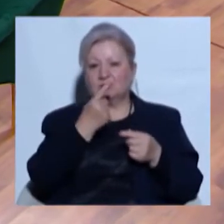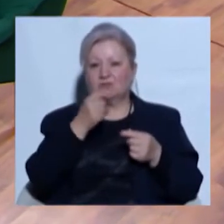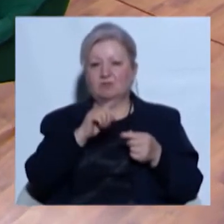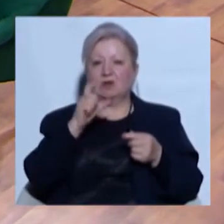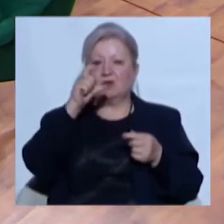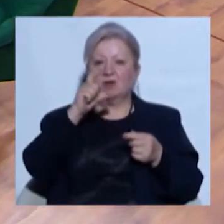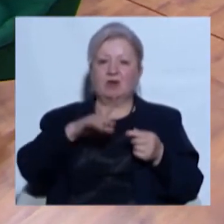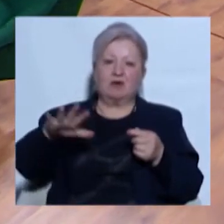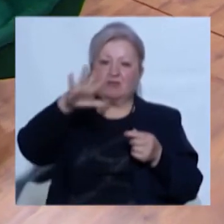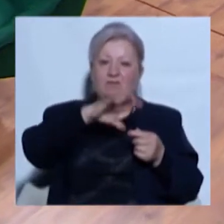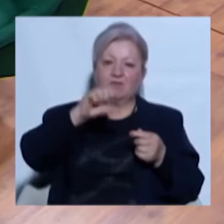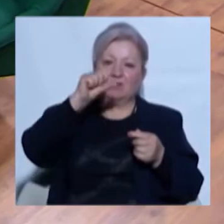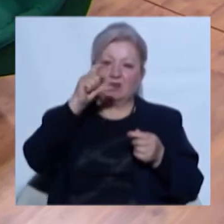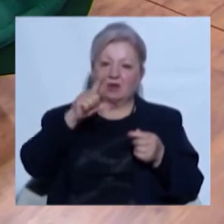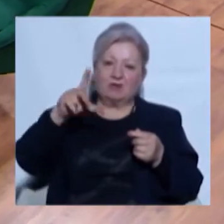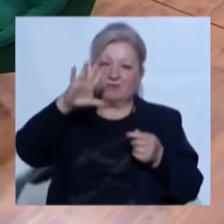ევრაზიელი